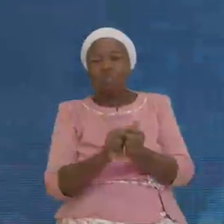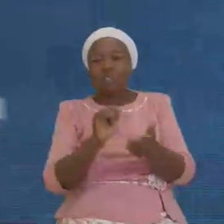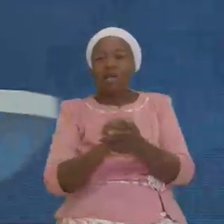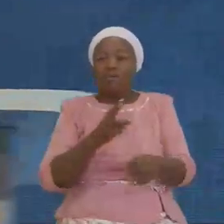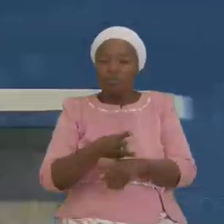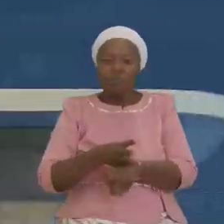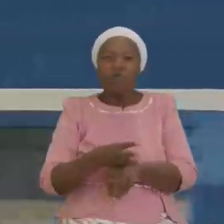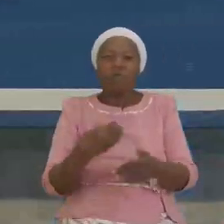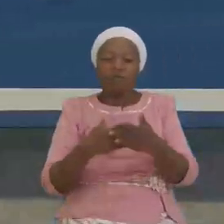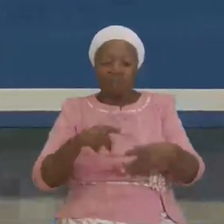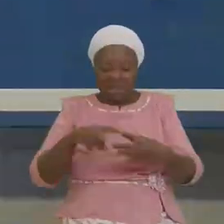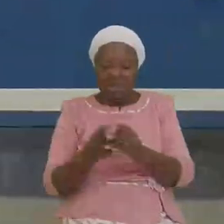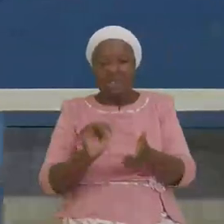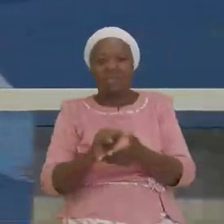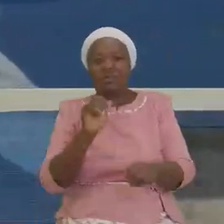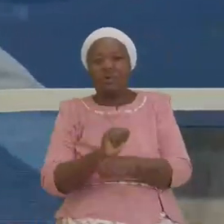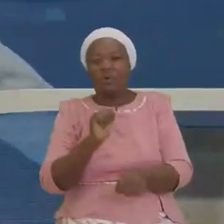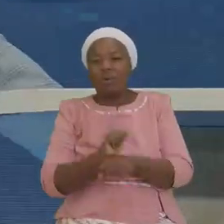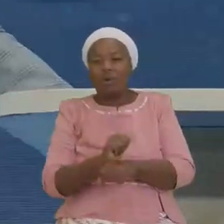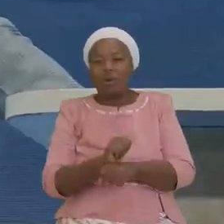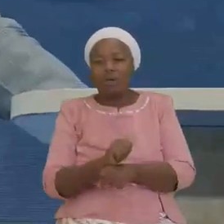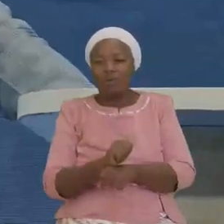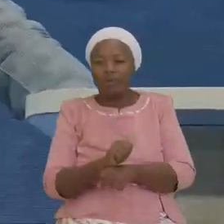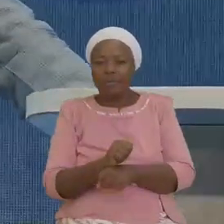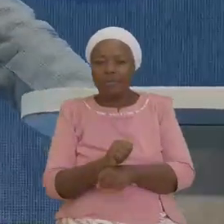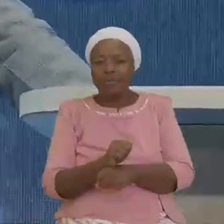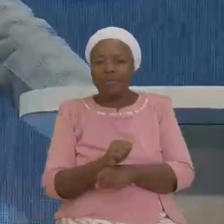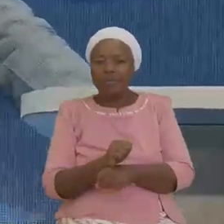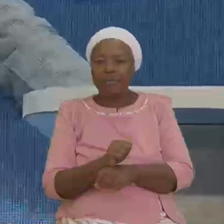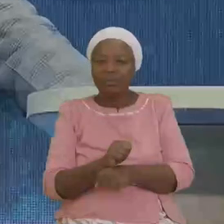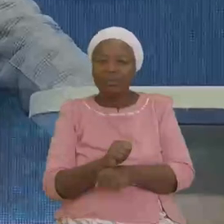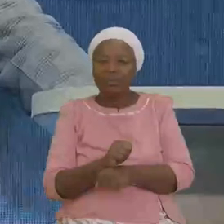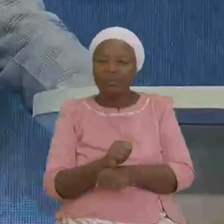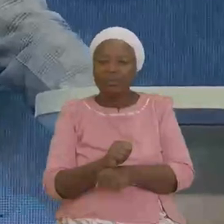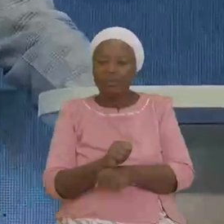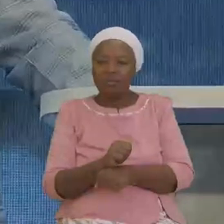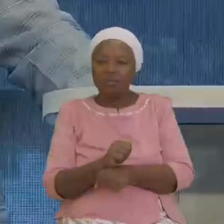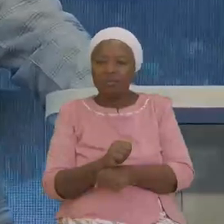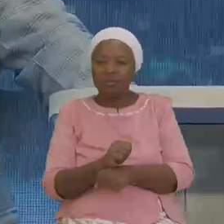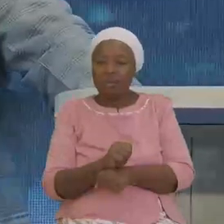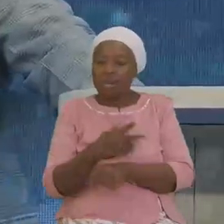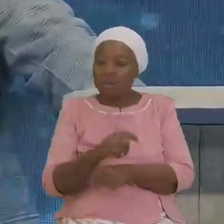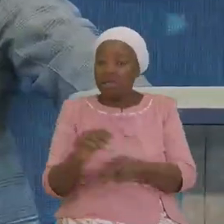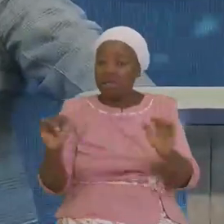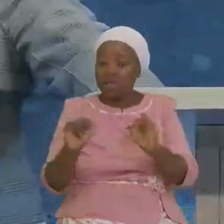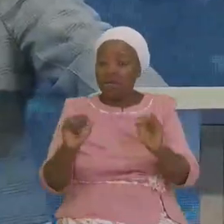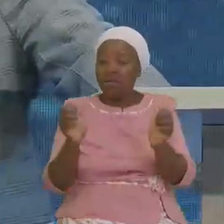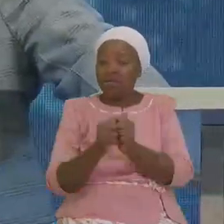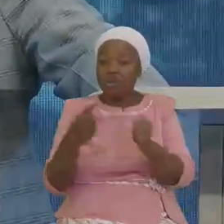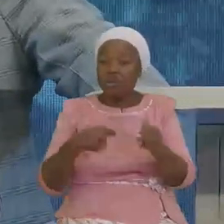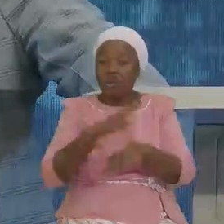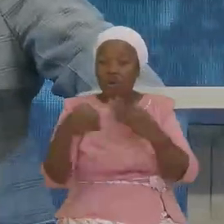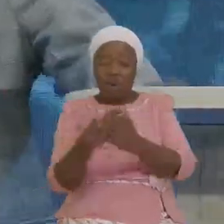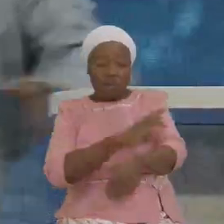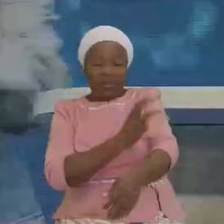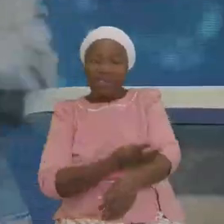fabriquer une chaise, une table ou un mobilier, un